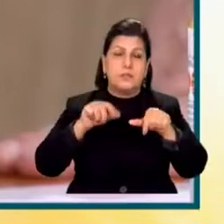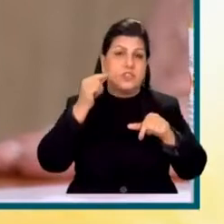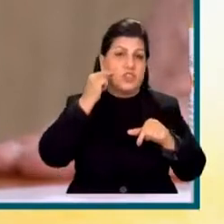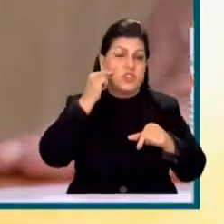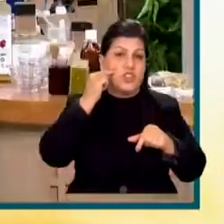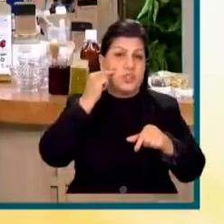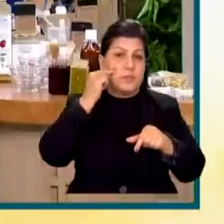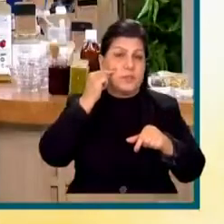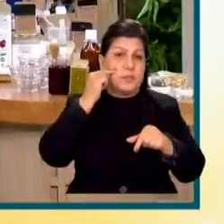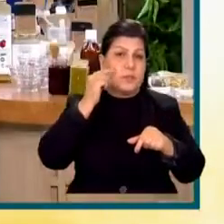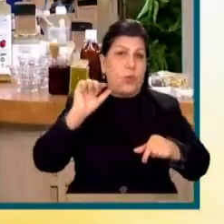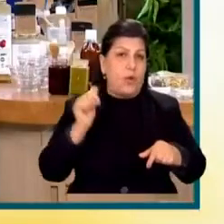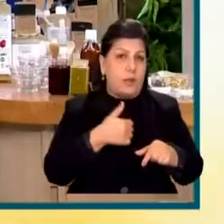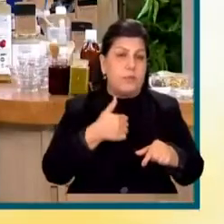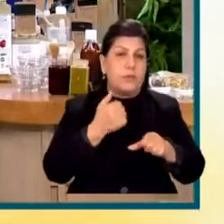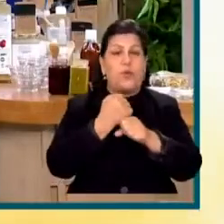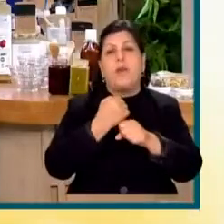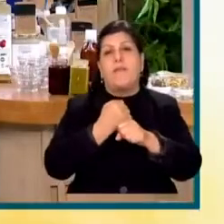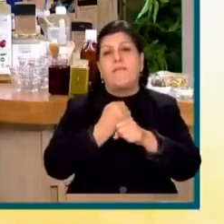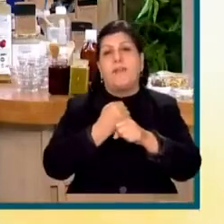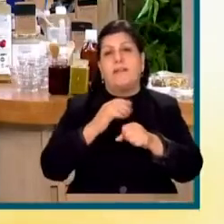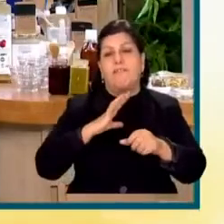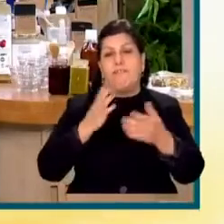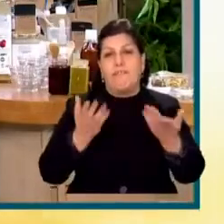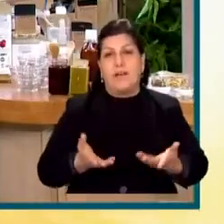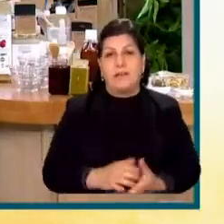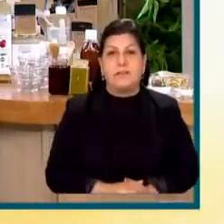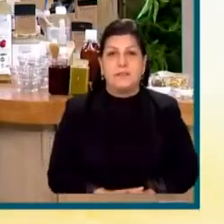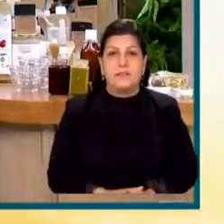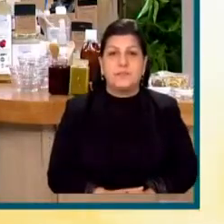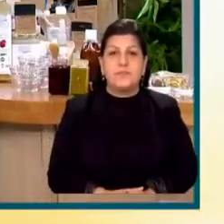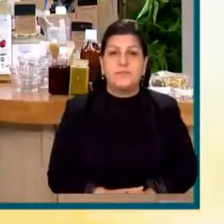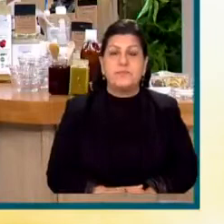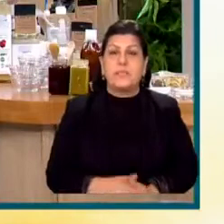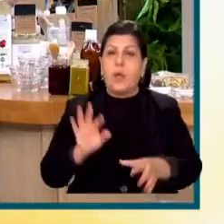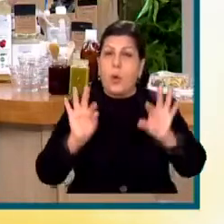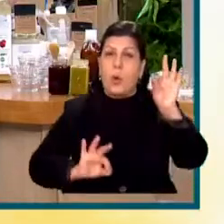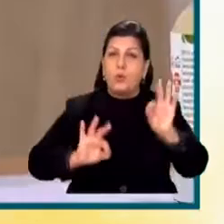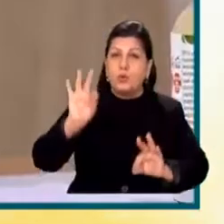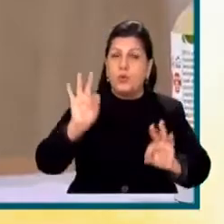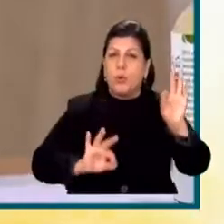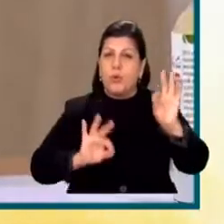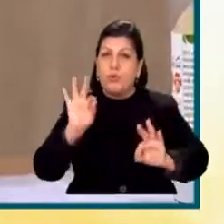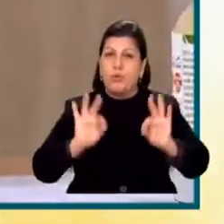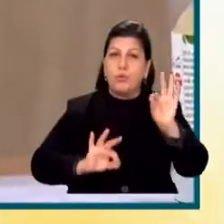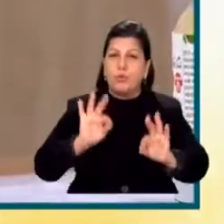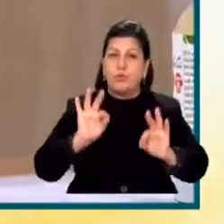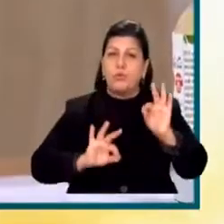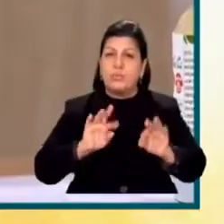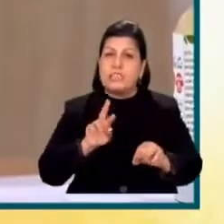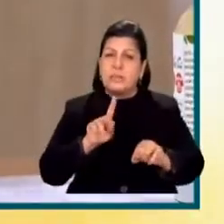çok önemli bunların da görevleri var. Evet, yani tabii bunları kontrollü bir şekilde yapmakta fayda